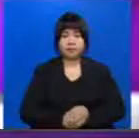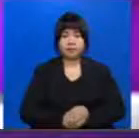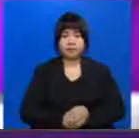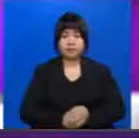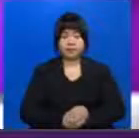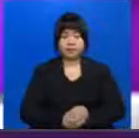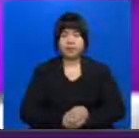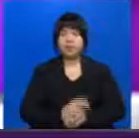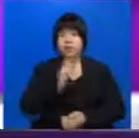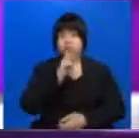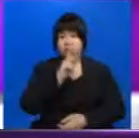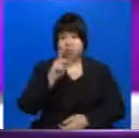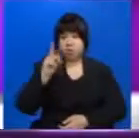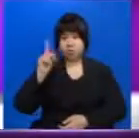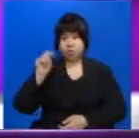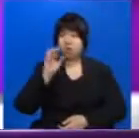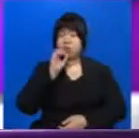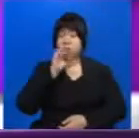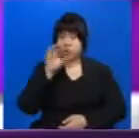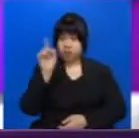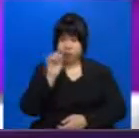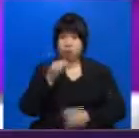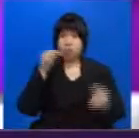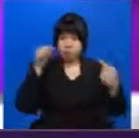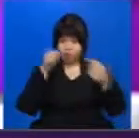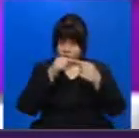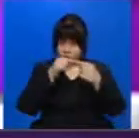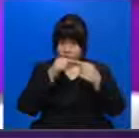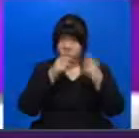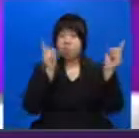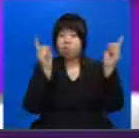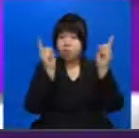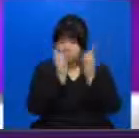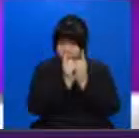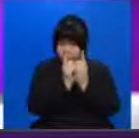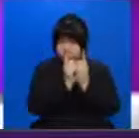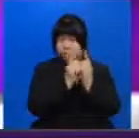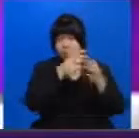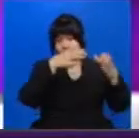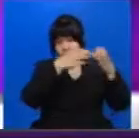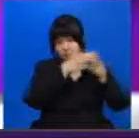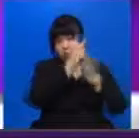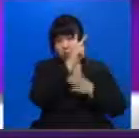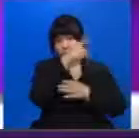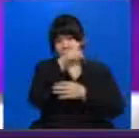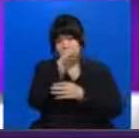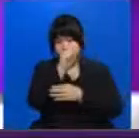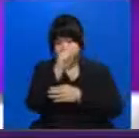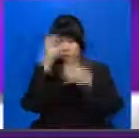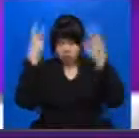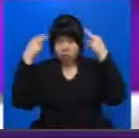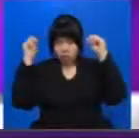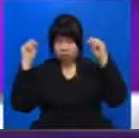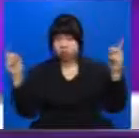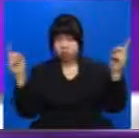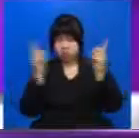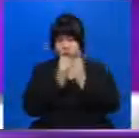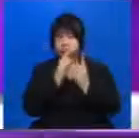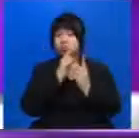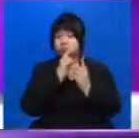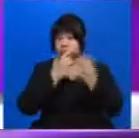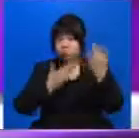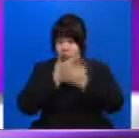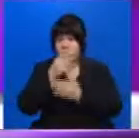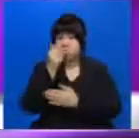กกต.เห็นว่าการส่งสัญญาณเริ่มต้นกระบวนการเจรจาระหว่างนายกรัฐมนตรีและกปปส.เป็นจุดเริ่มต้นที่ดีนะคะหวังทุกฝ่ายลด